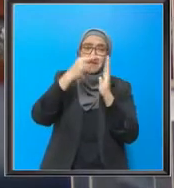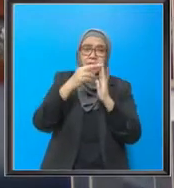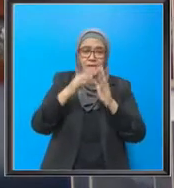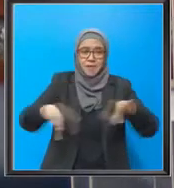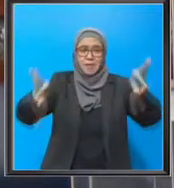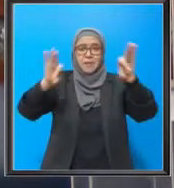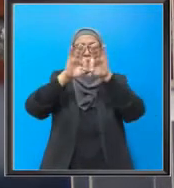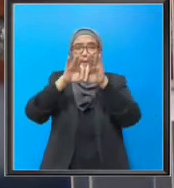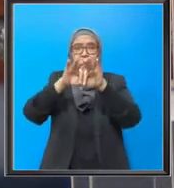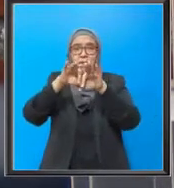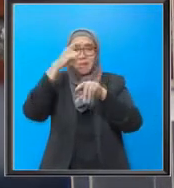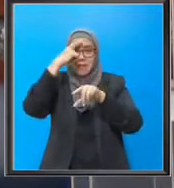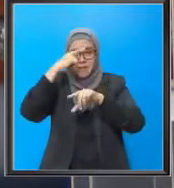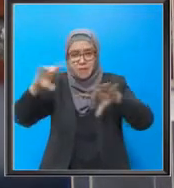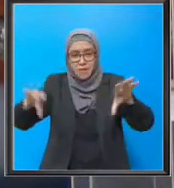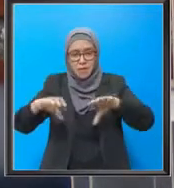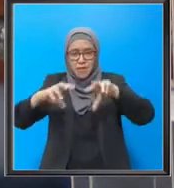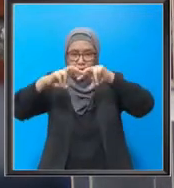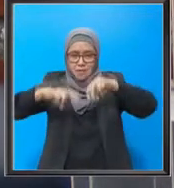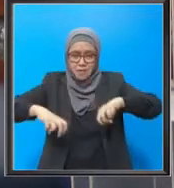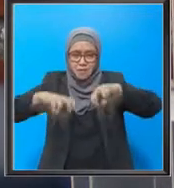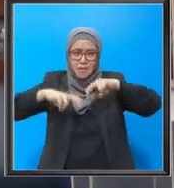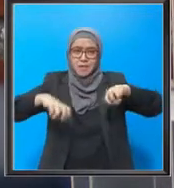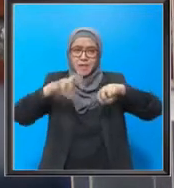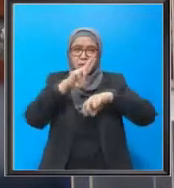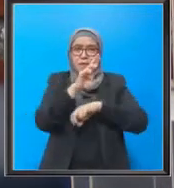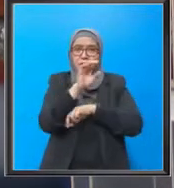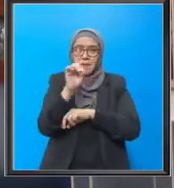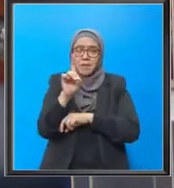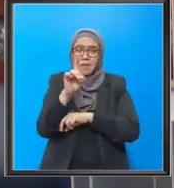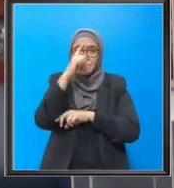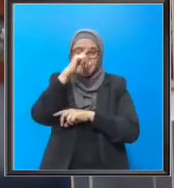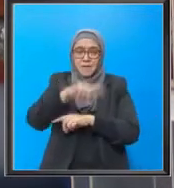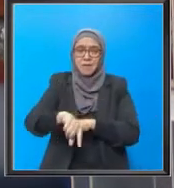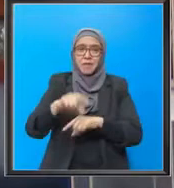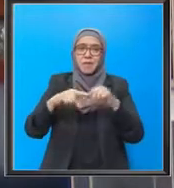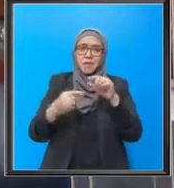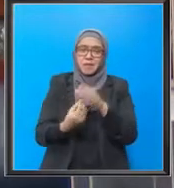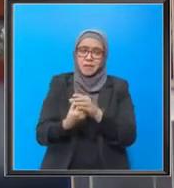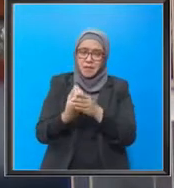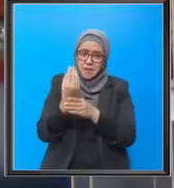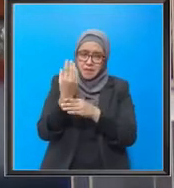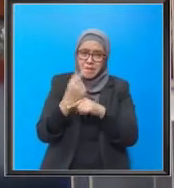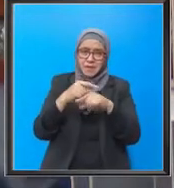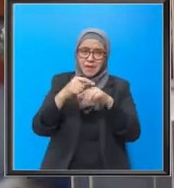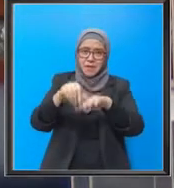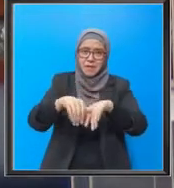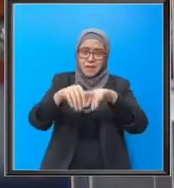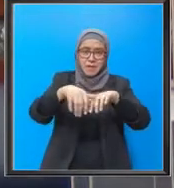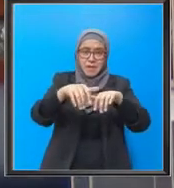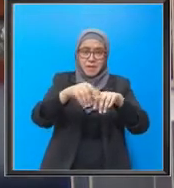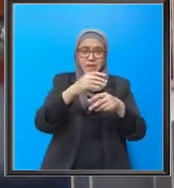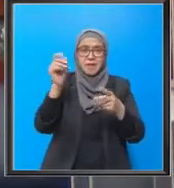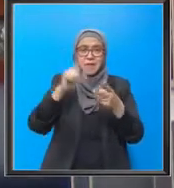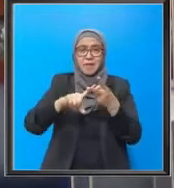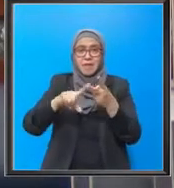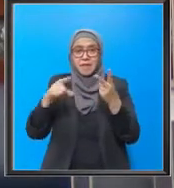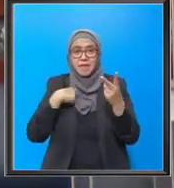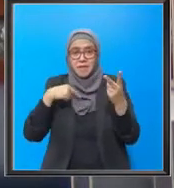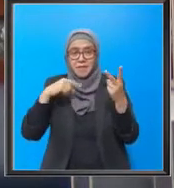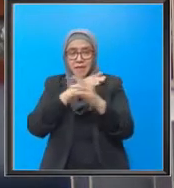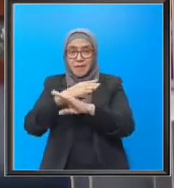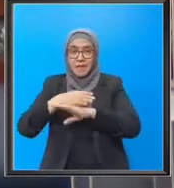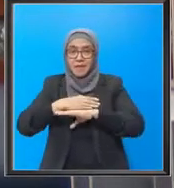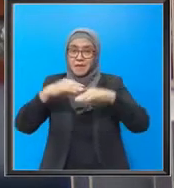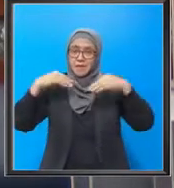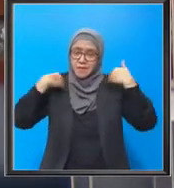arendi terhadap pengeluaran pemrosesan tanaman ternakkan dan sebagainya walau Bagaimanapun aku runtuhkan untuk Mardi pada